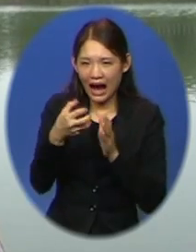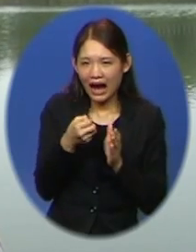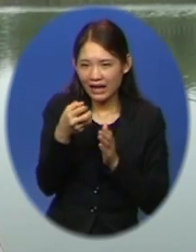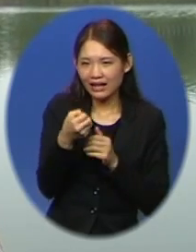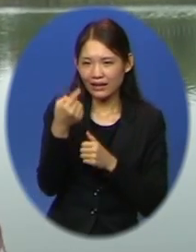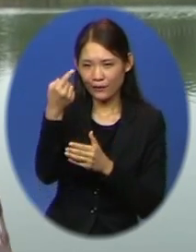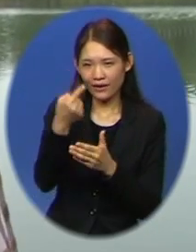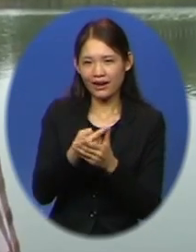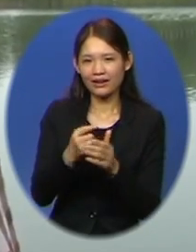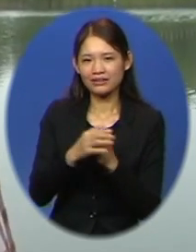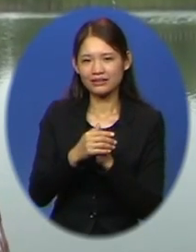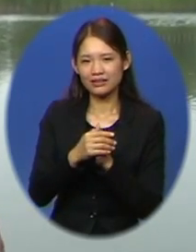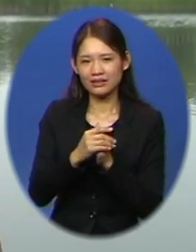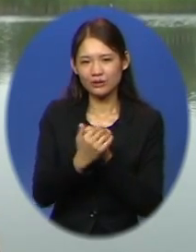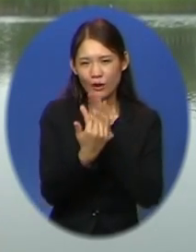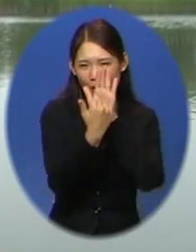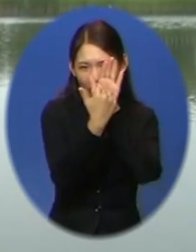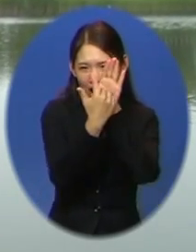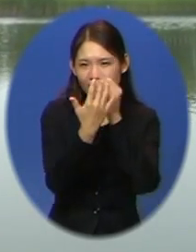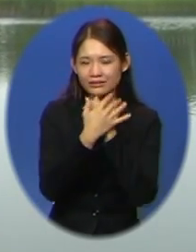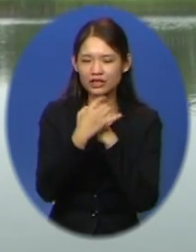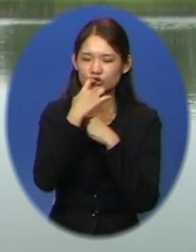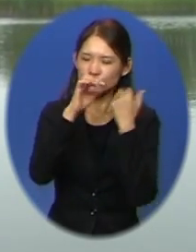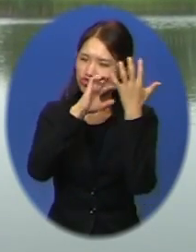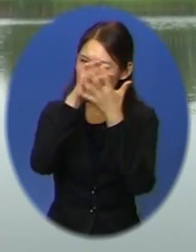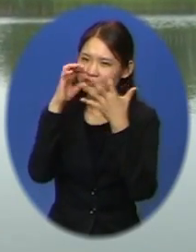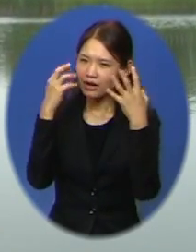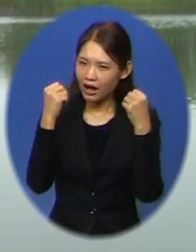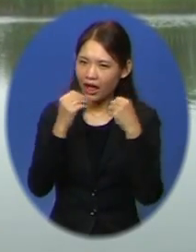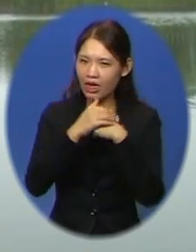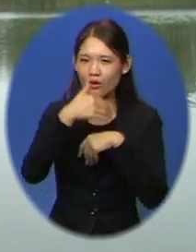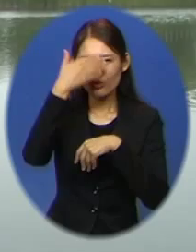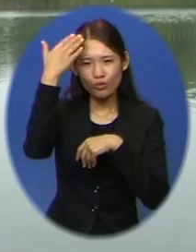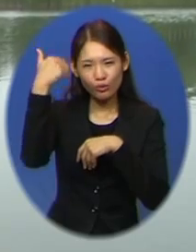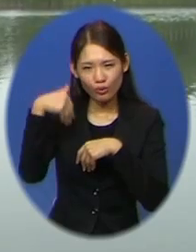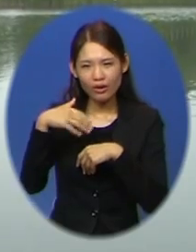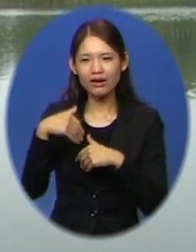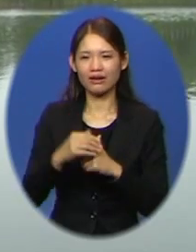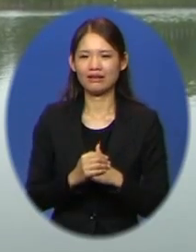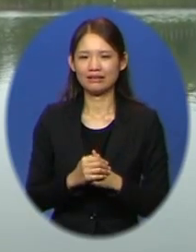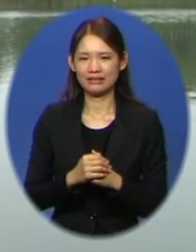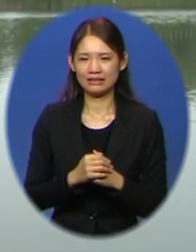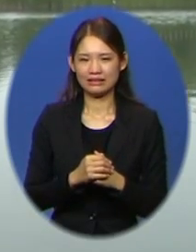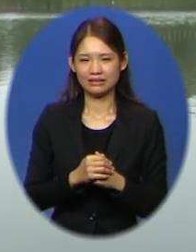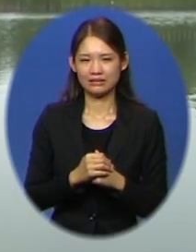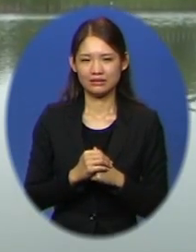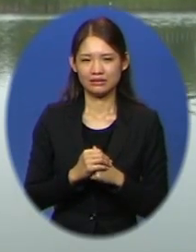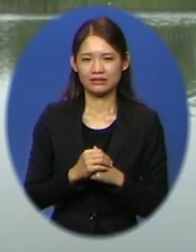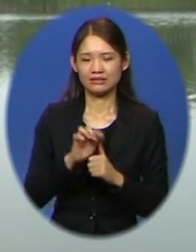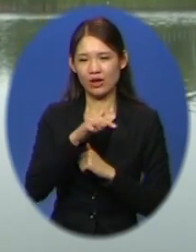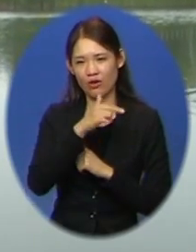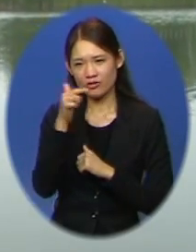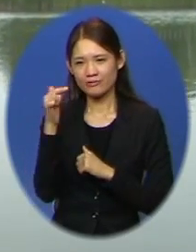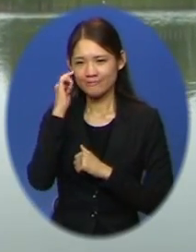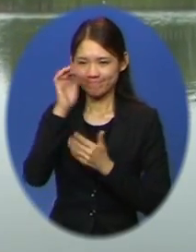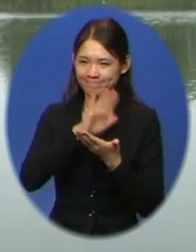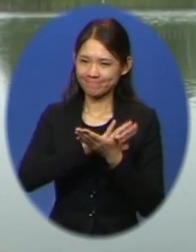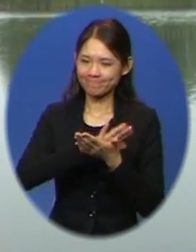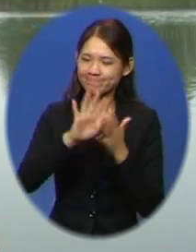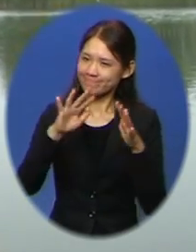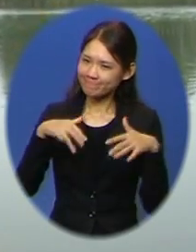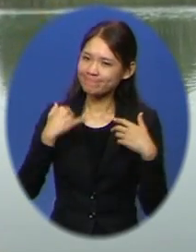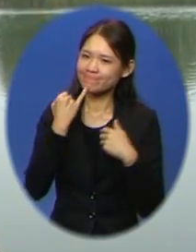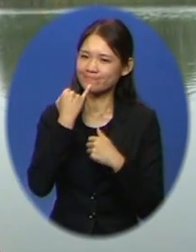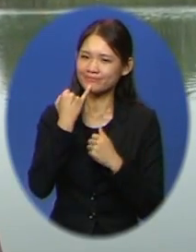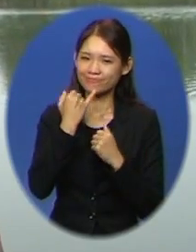가릴라고. 마치 구름이 좀 많이 있어가지고 그나마 그래도 조금 낫습니다. 그래도 저녁 때니까 선선하고 그래가지고